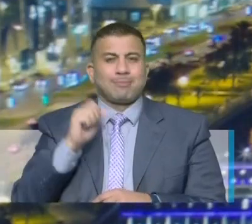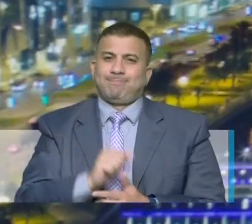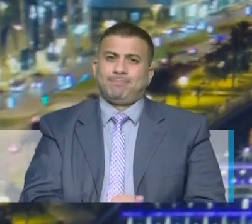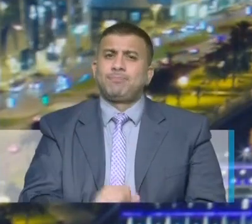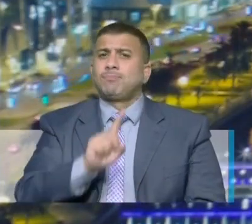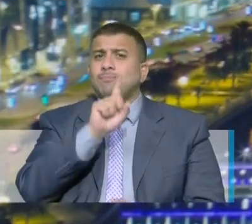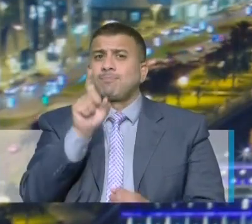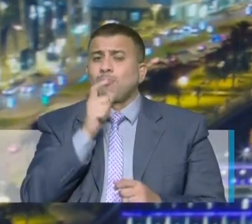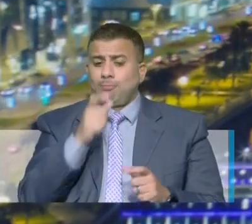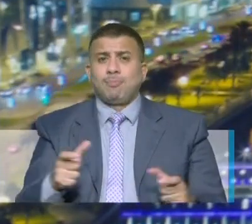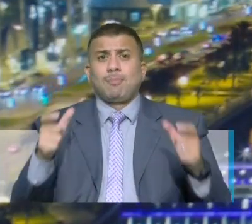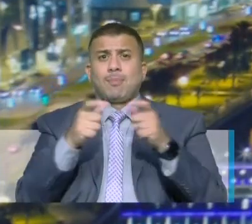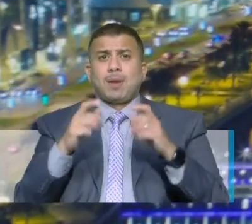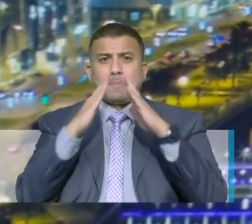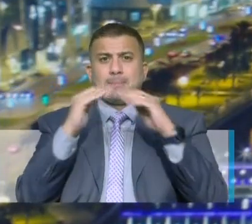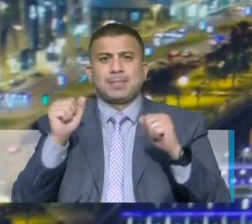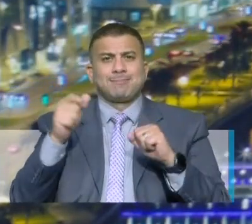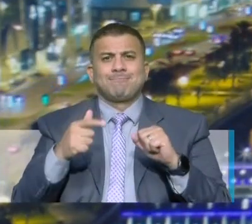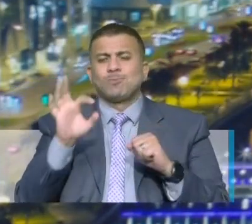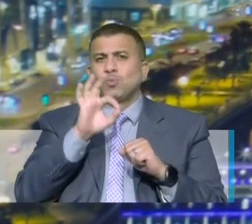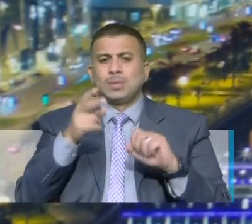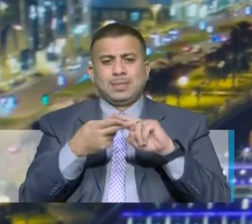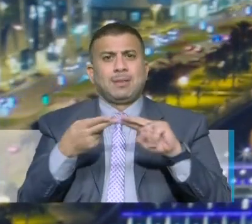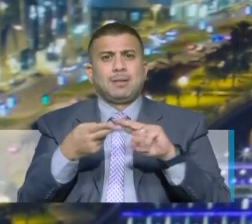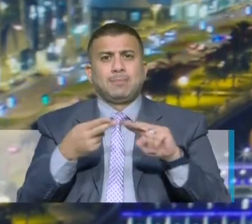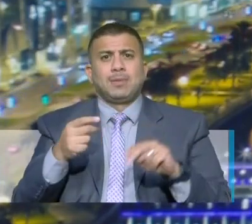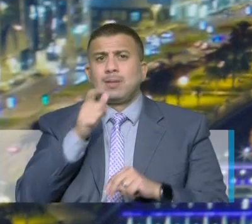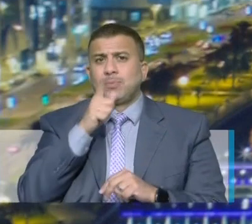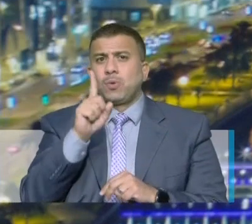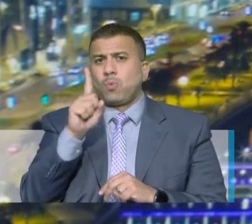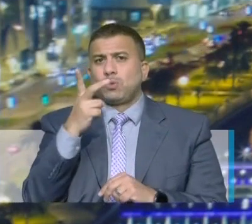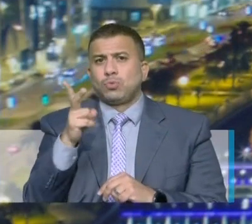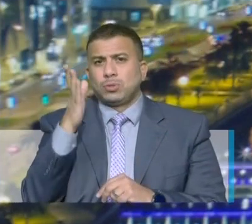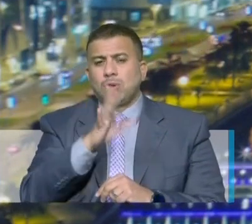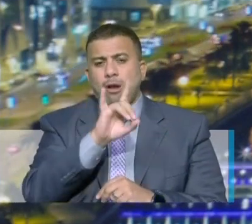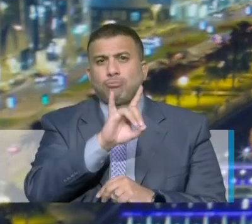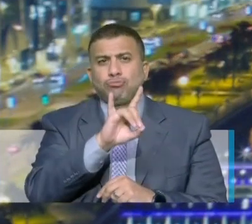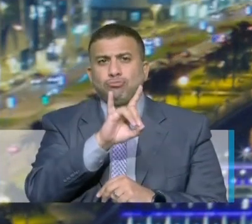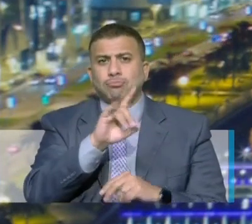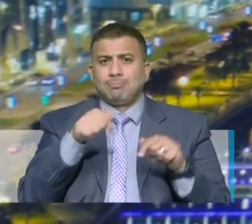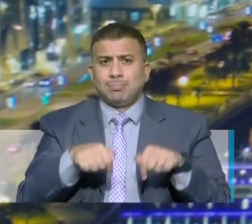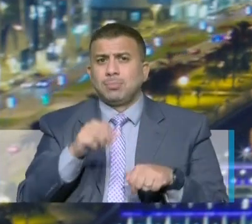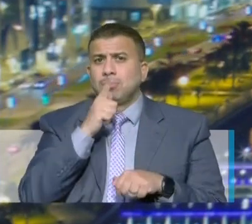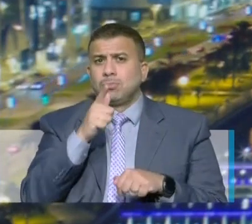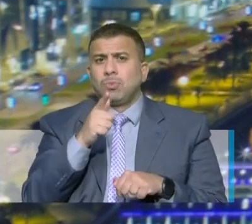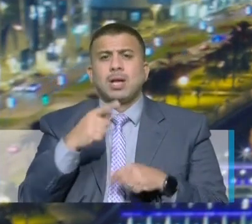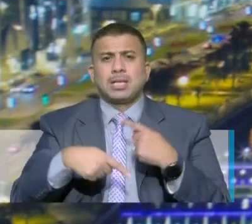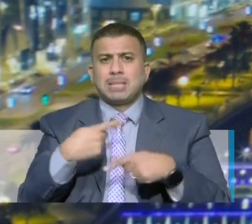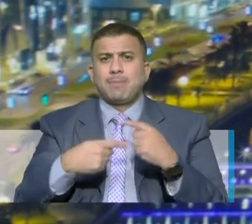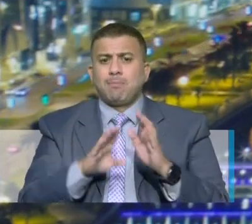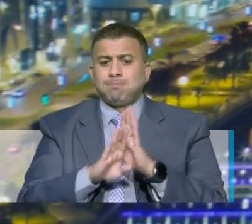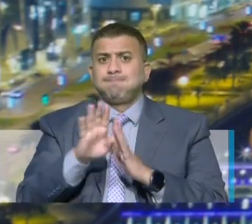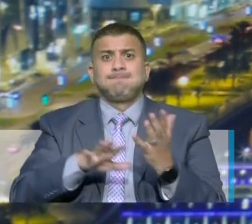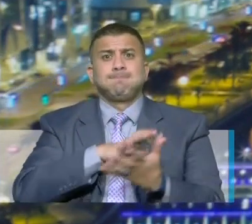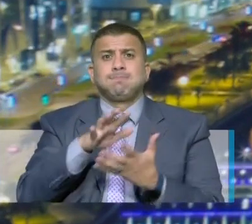في اعقاب قمه القاهره للسلام التي عقدت في القاهره في الحدي من اكتوبر الحالي وفي ضوء